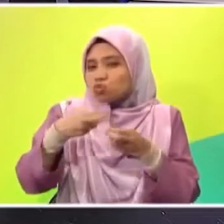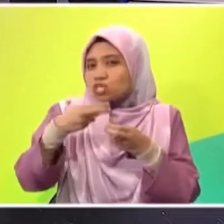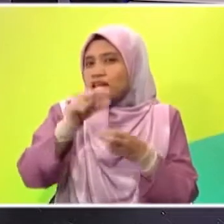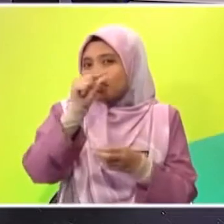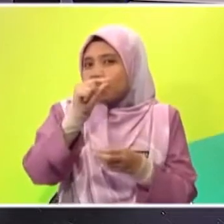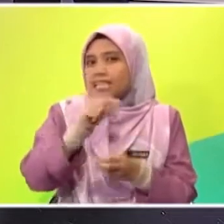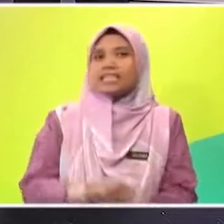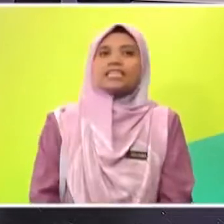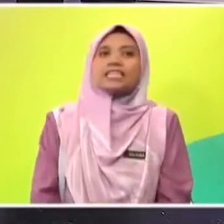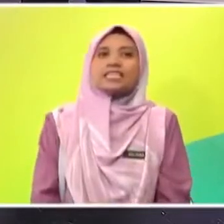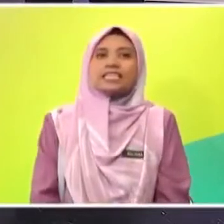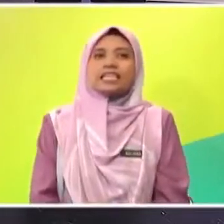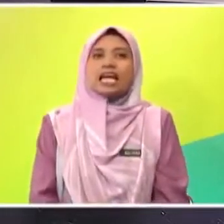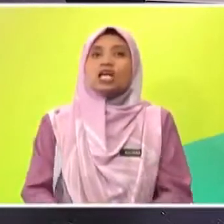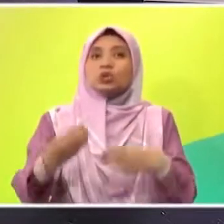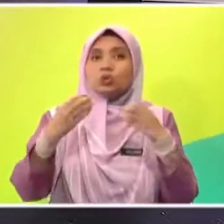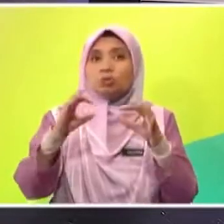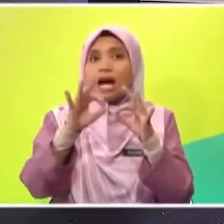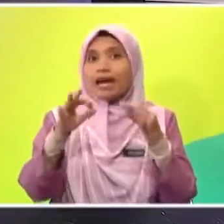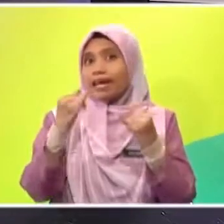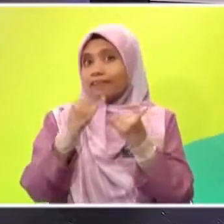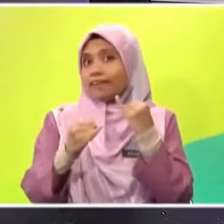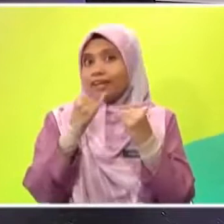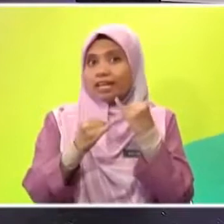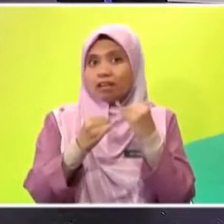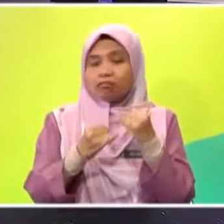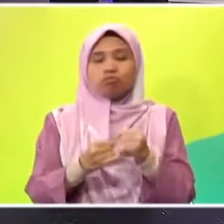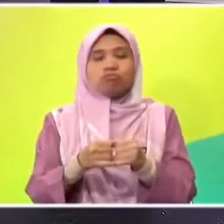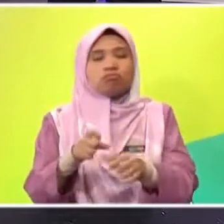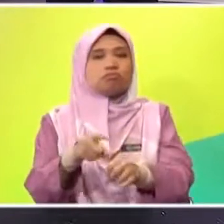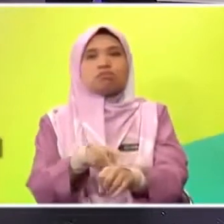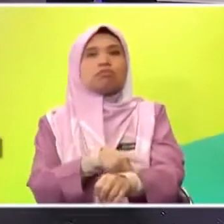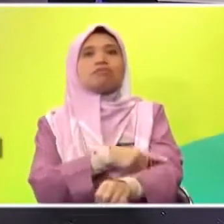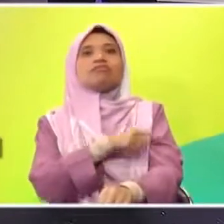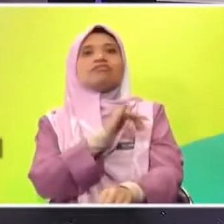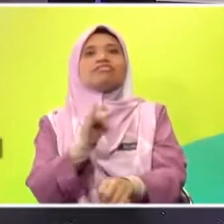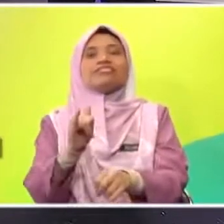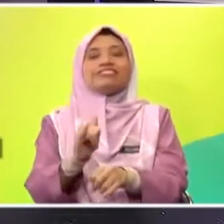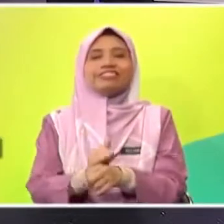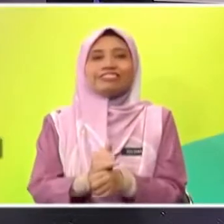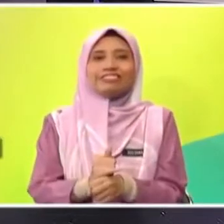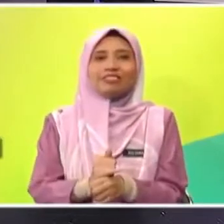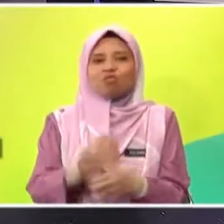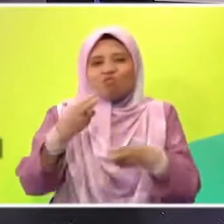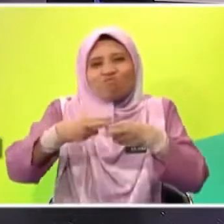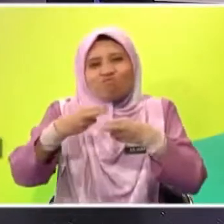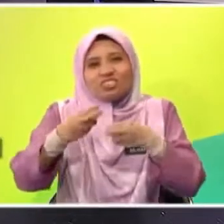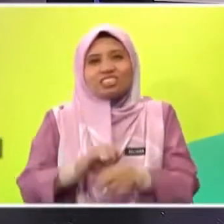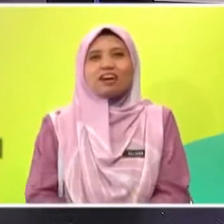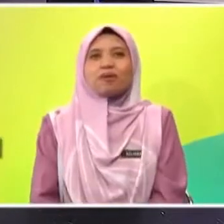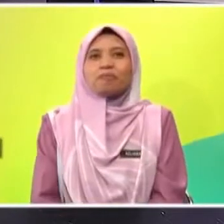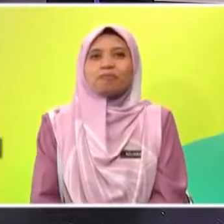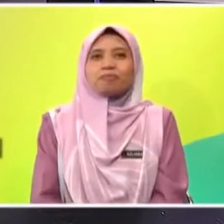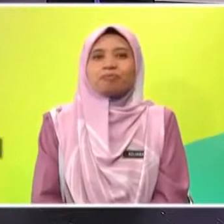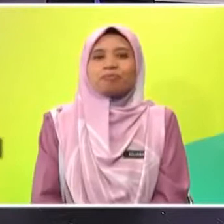kita coba kayaknya terakhir panjang betul Ayah ini benar-benar mencapai hingga coba